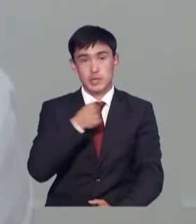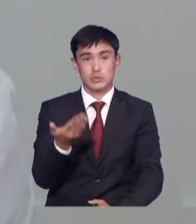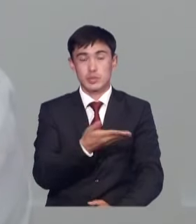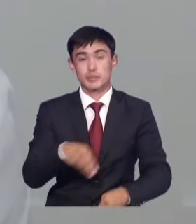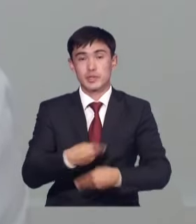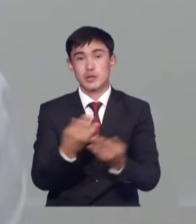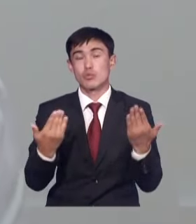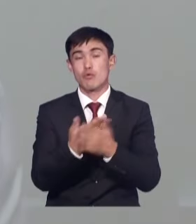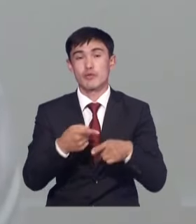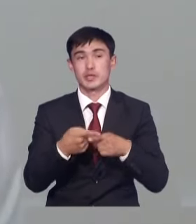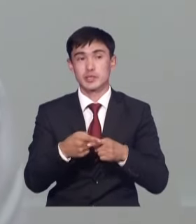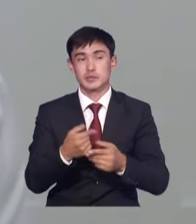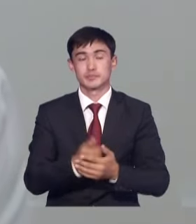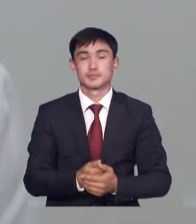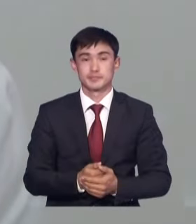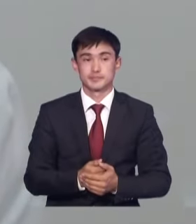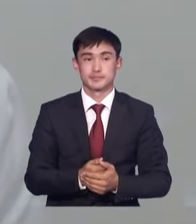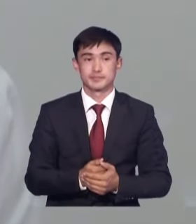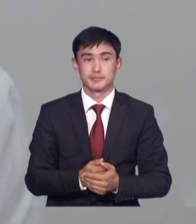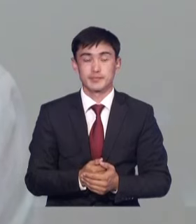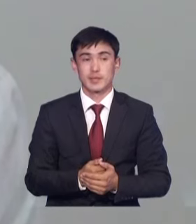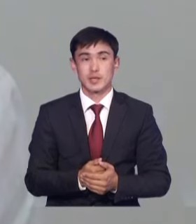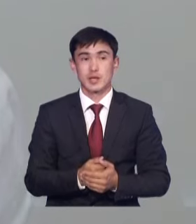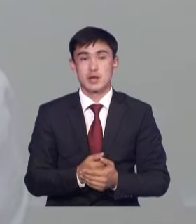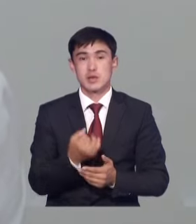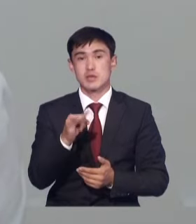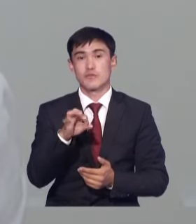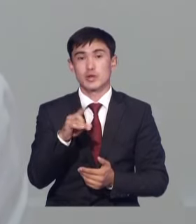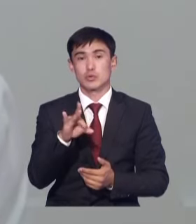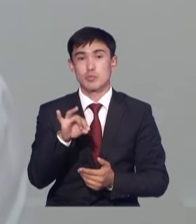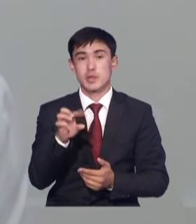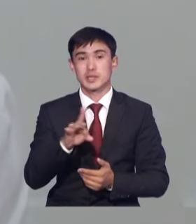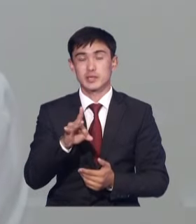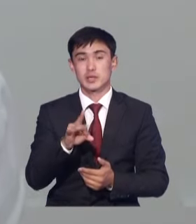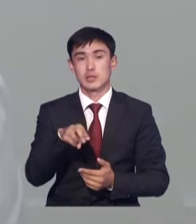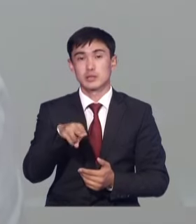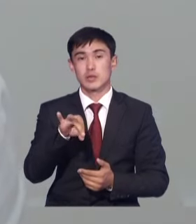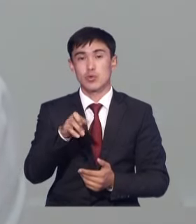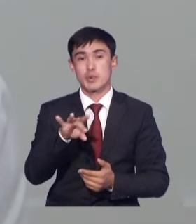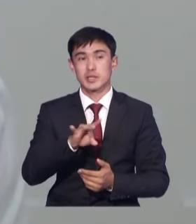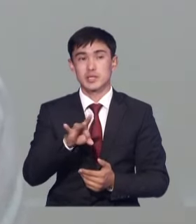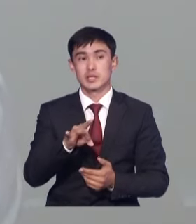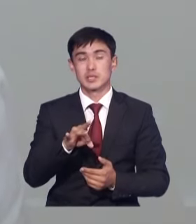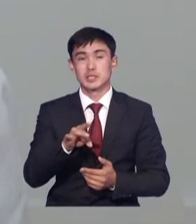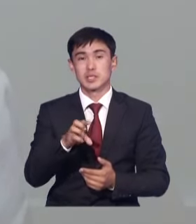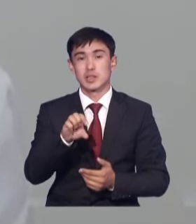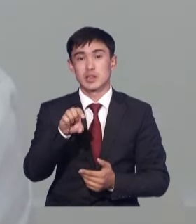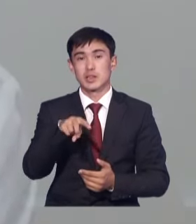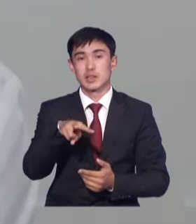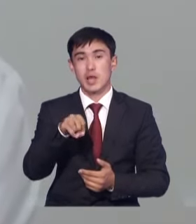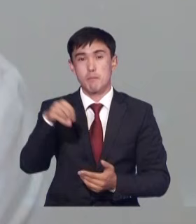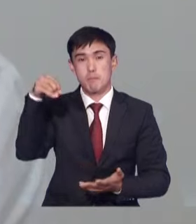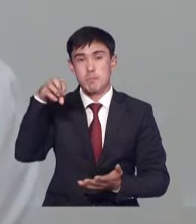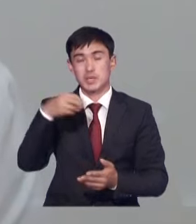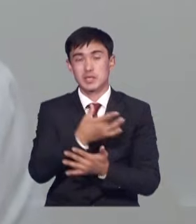новое оборудование в больнице, вот, рефрактометр, тонометр, щелевую лампу,